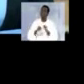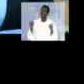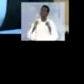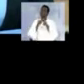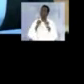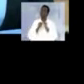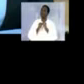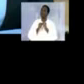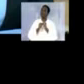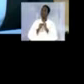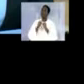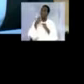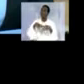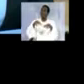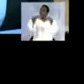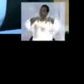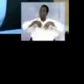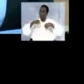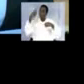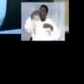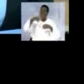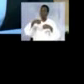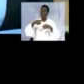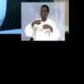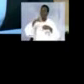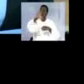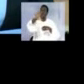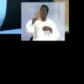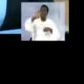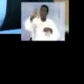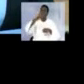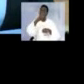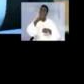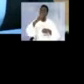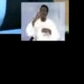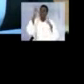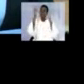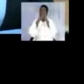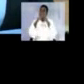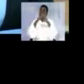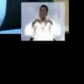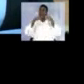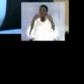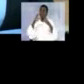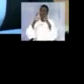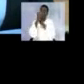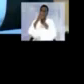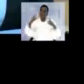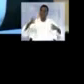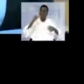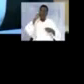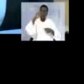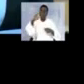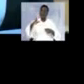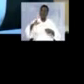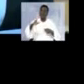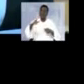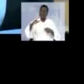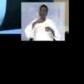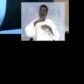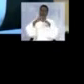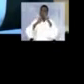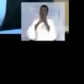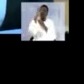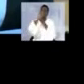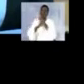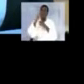Ainsi, ont-elles adopté pour la 56e session de la condition de la femme en mars 2012